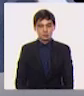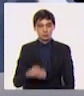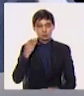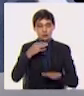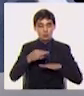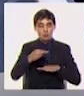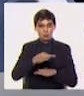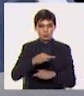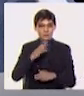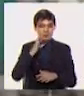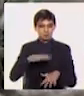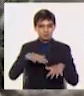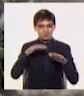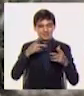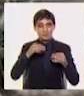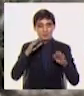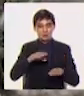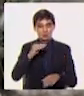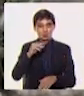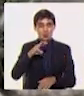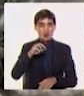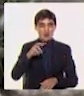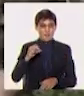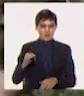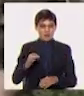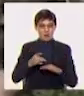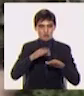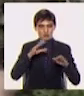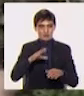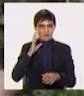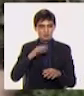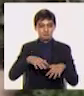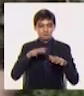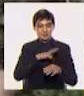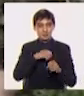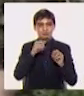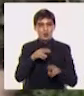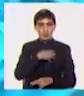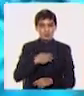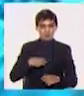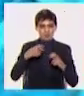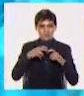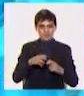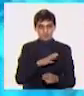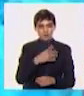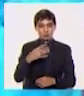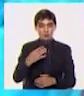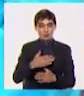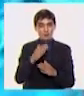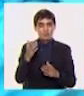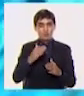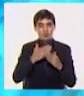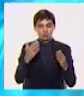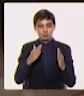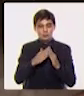Түркістан облысының су басқан өңірлерінің бірі Төлебей аудандағы қираған баспаналарды зерделеген арнайы комиссия 40-қа жуық үйдің тұруға